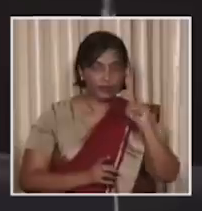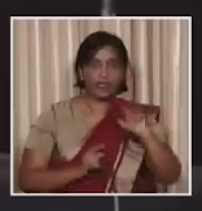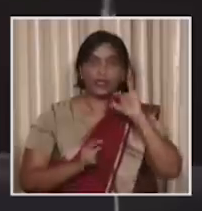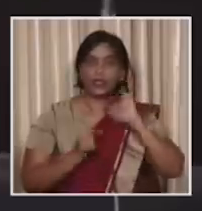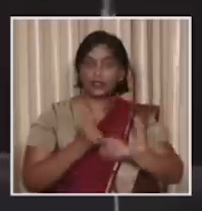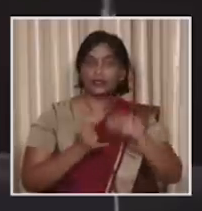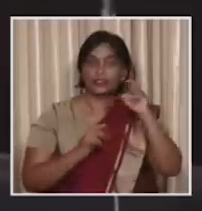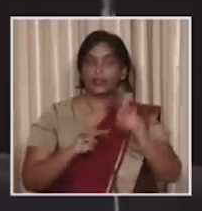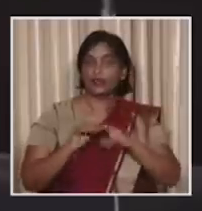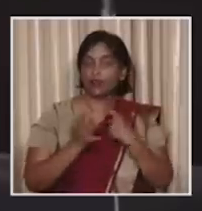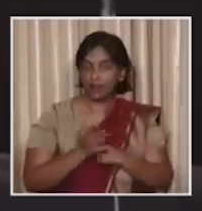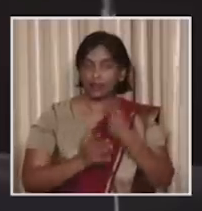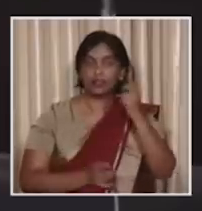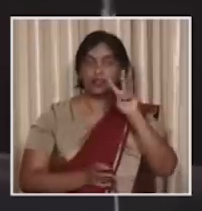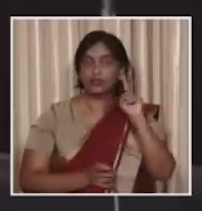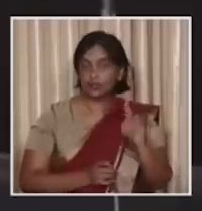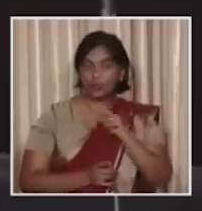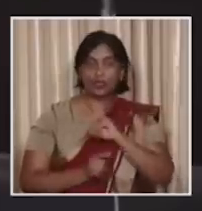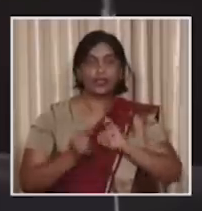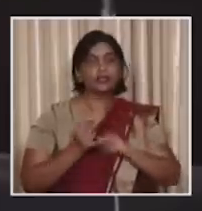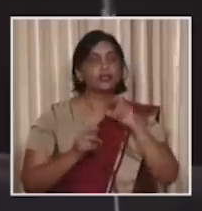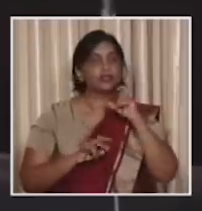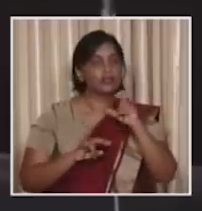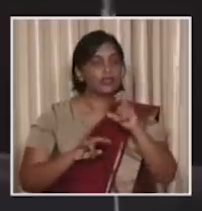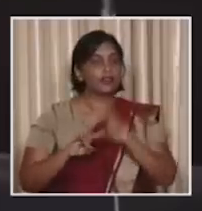SCFR 46/2021 සහ SCFR